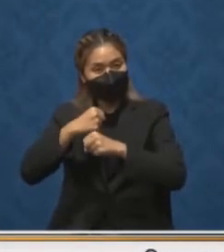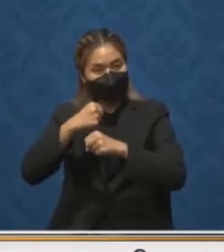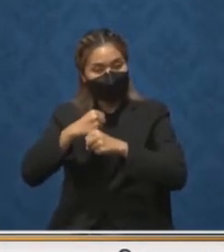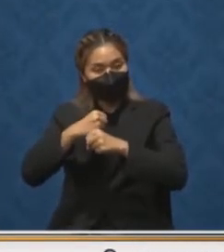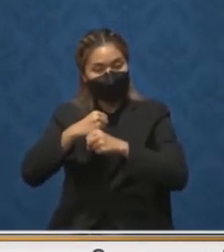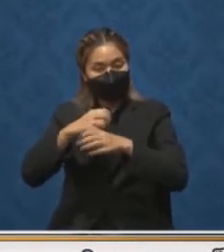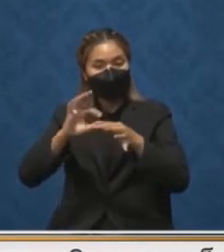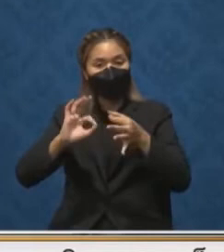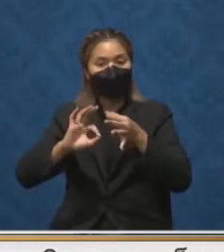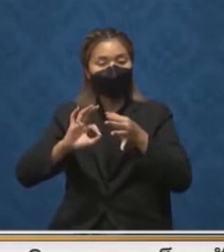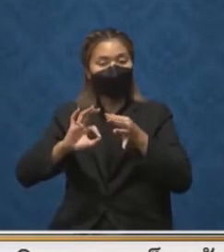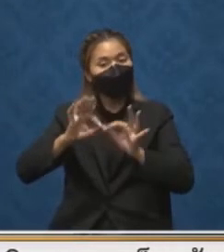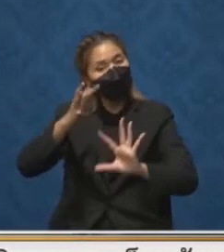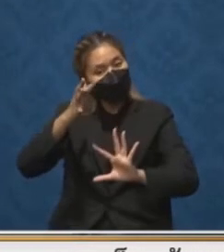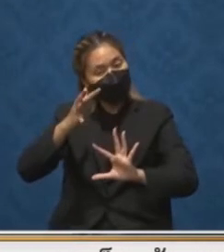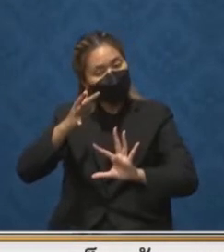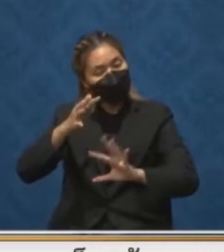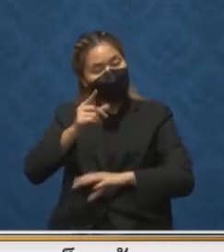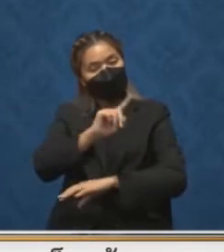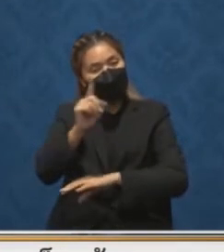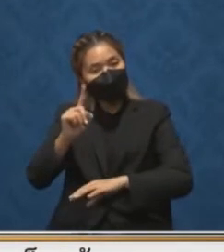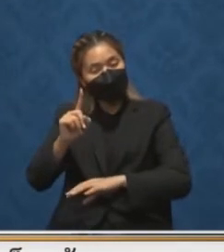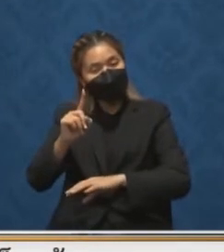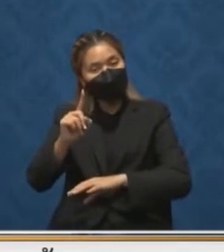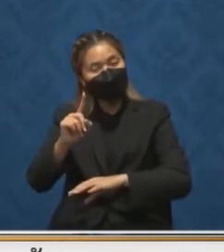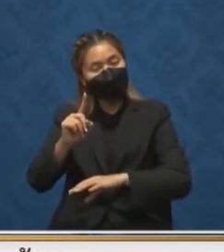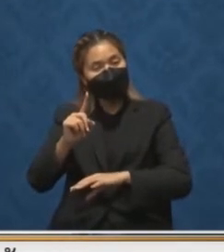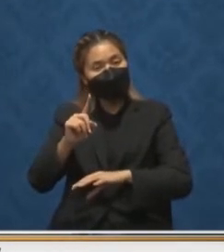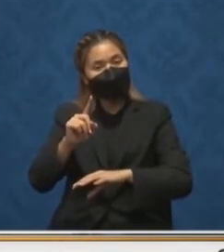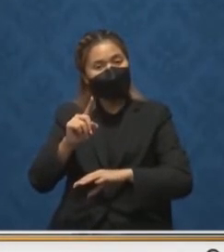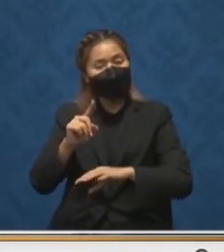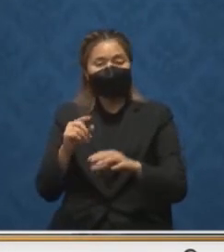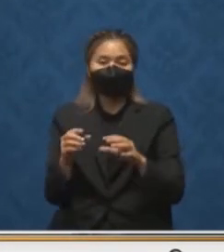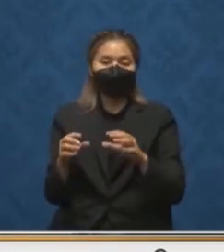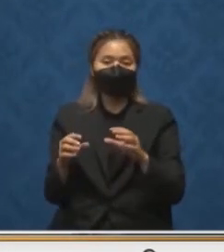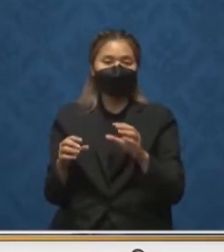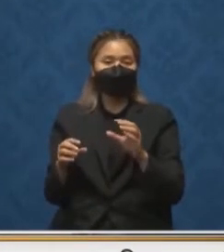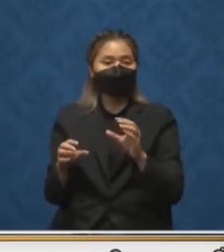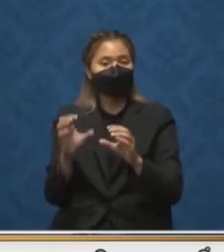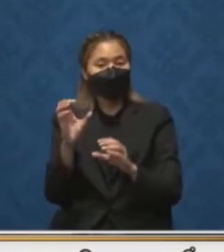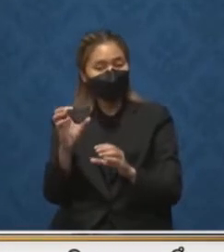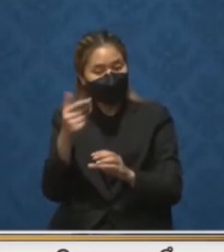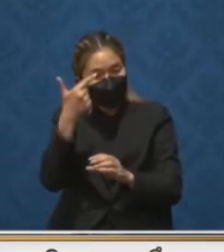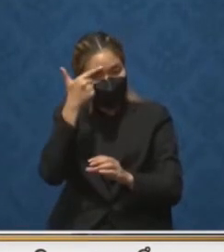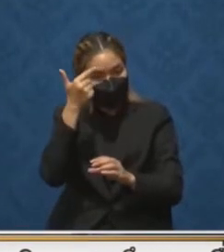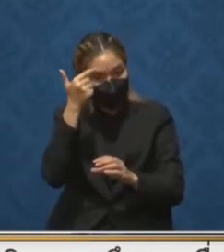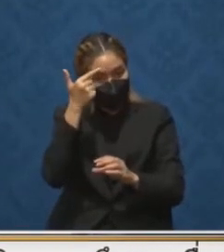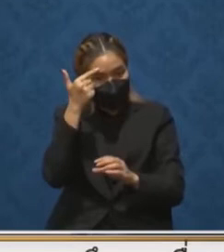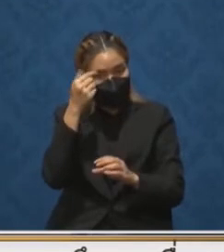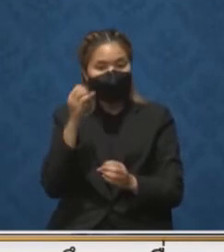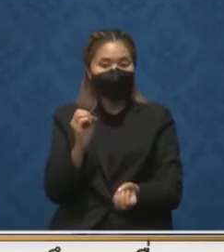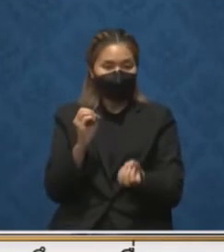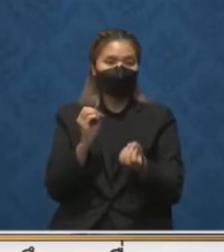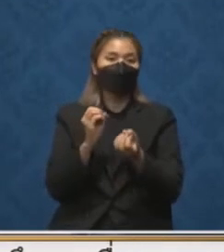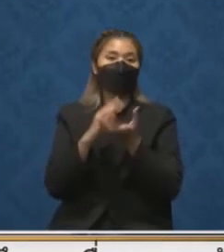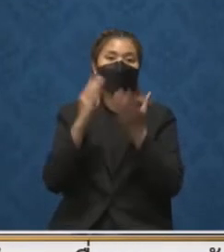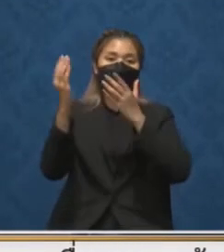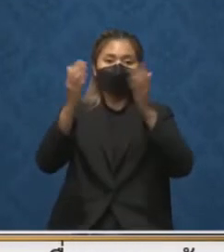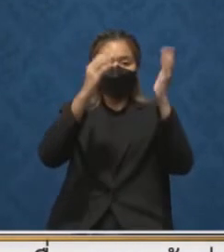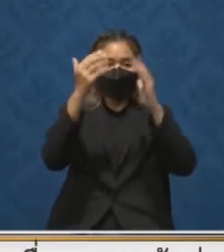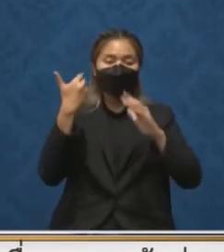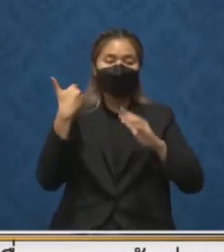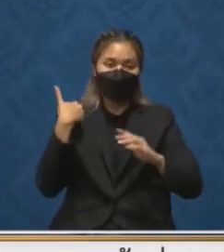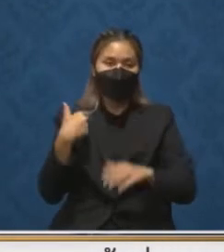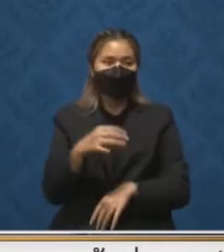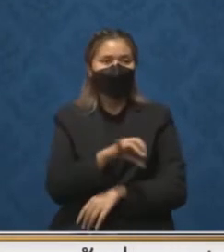ชอเพลงอะไรถ้บอกทานหินเี่ยโอ้ ist สม กระทบสูงถ้า